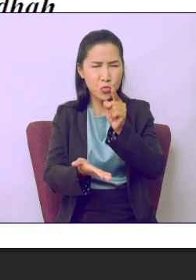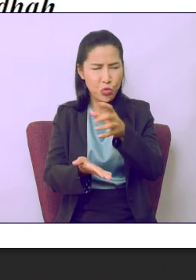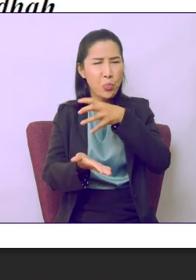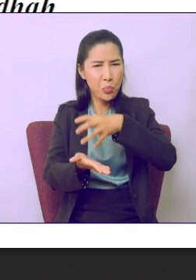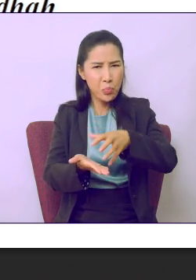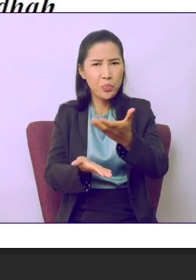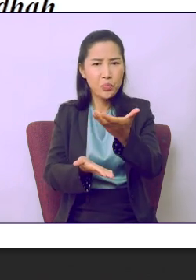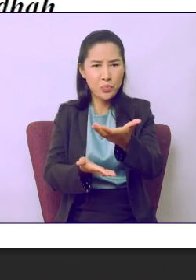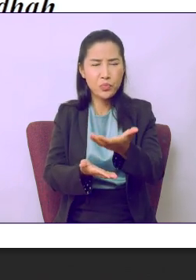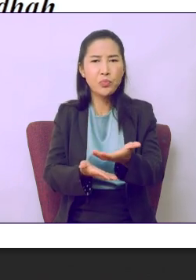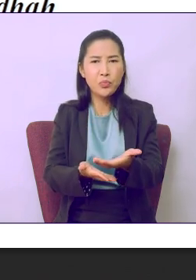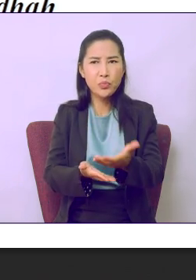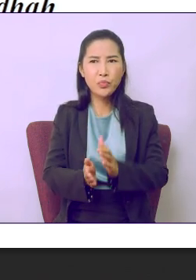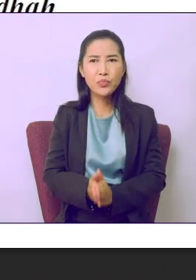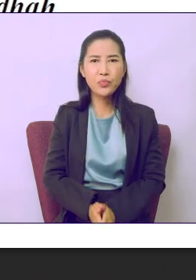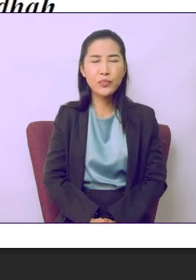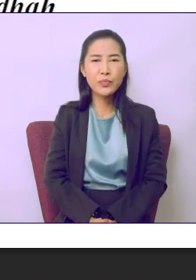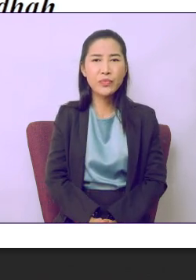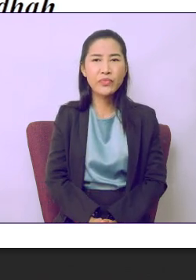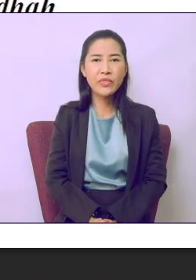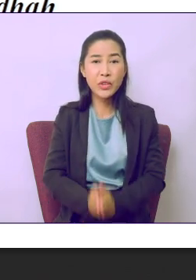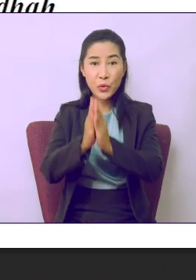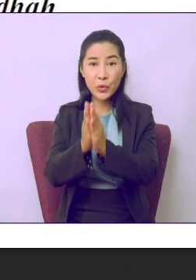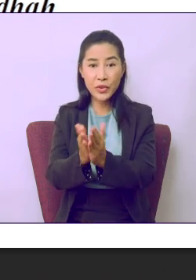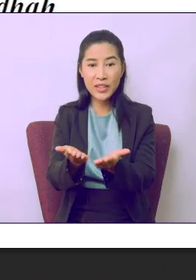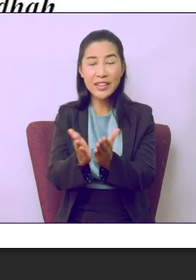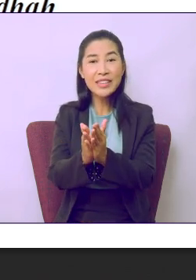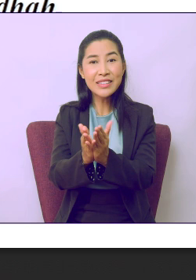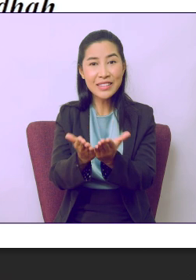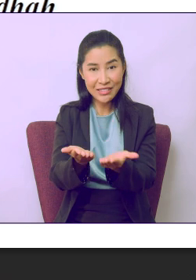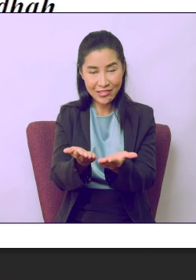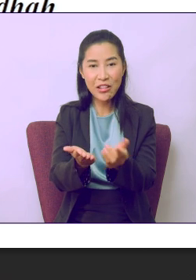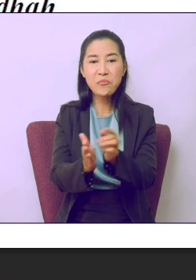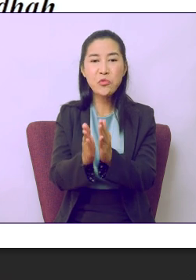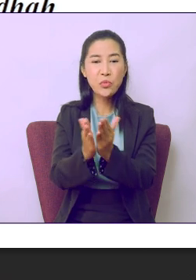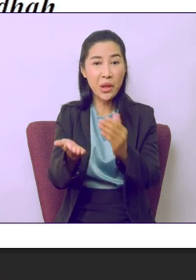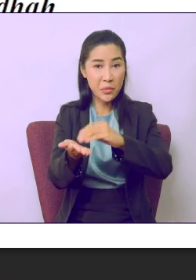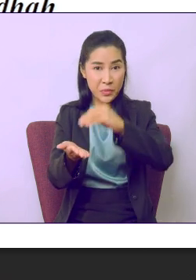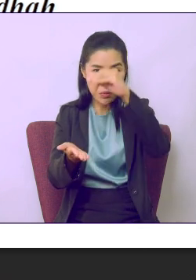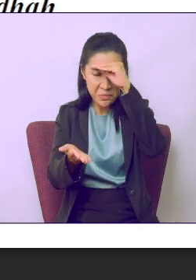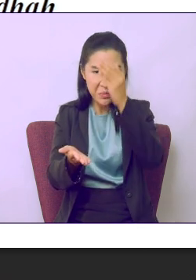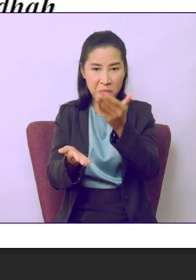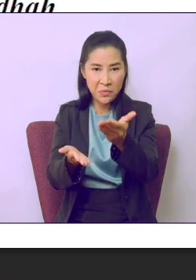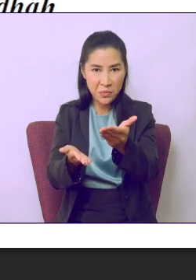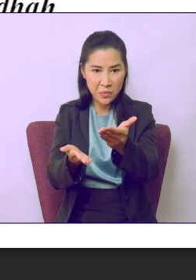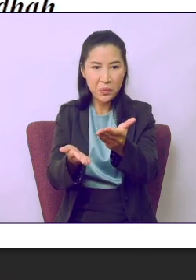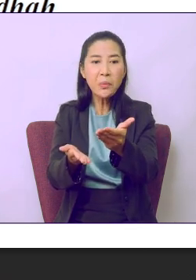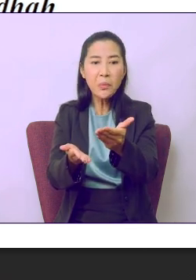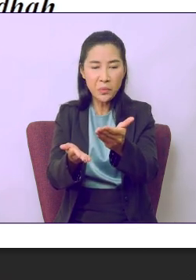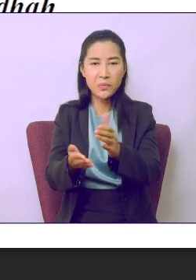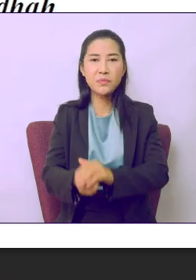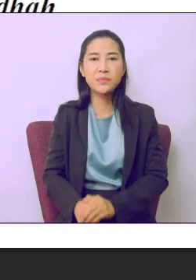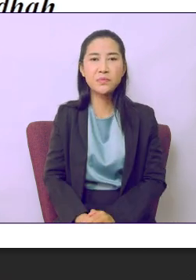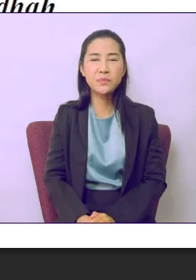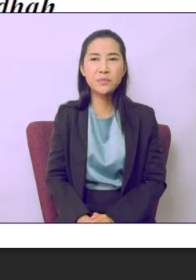อ่าจะอยู่ในตำรีตำขอโทษครับตำราปตันจะรีโยคะสุตรานะครับลกที่1ประโยคที่ 2